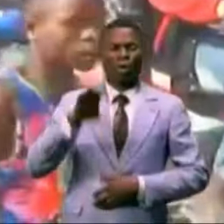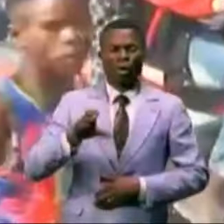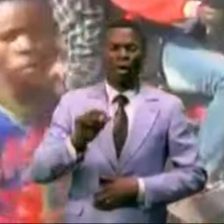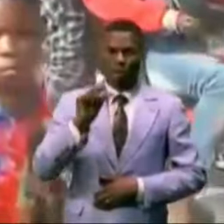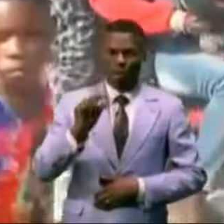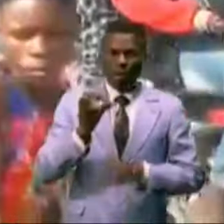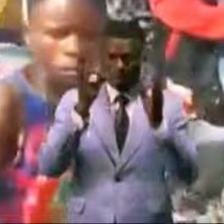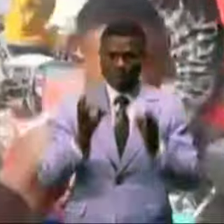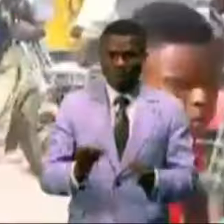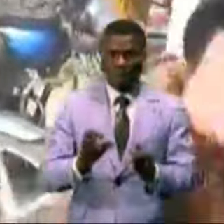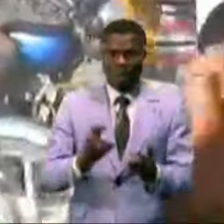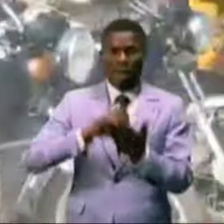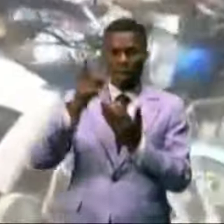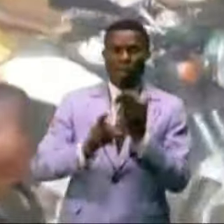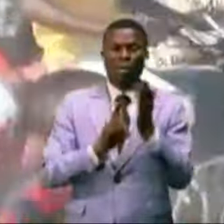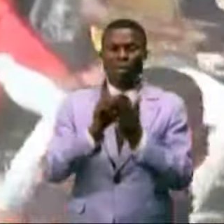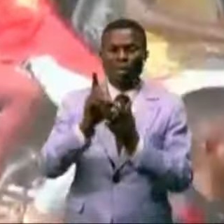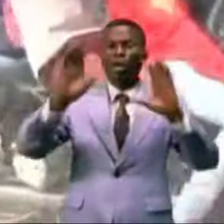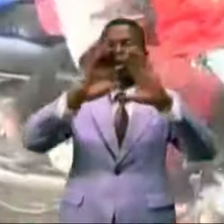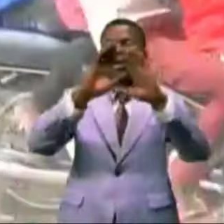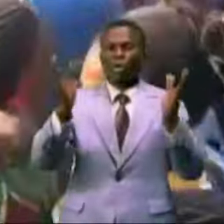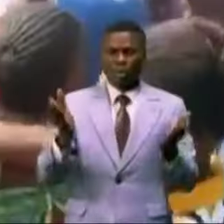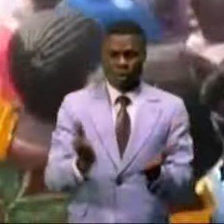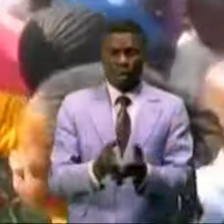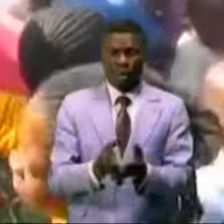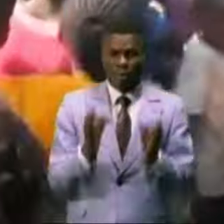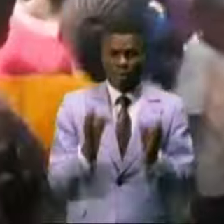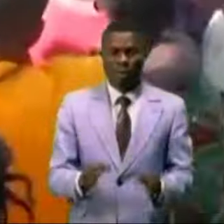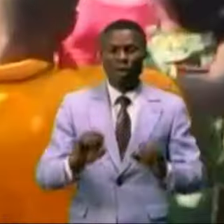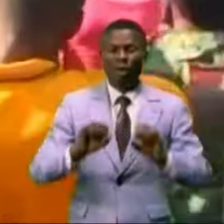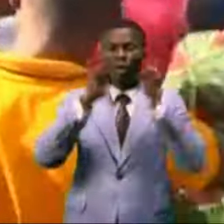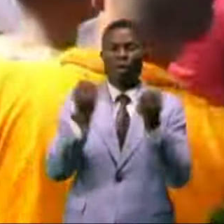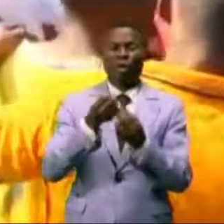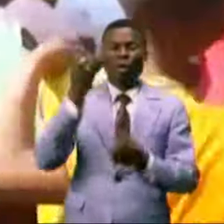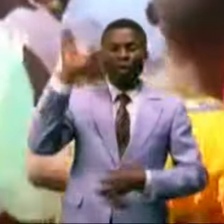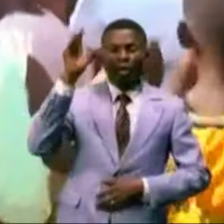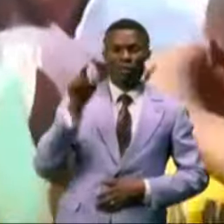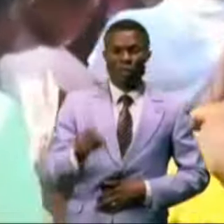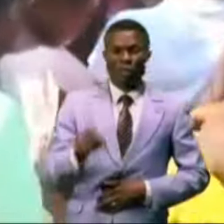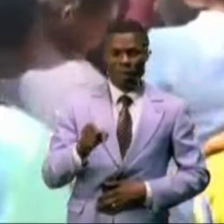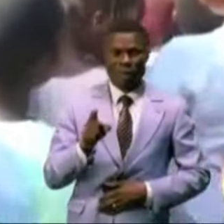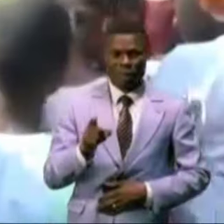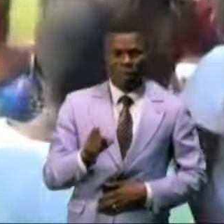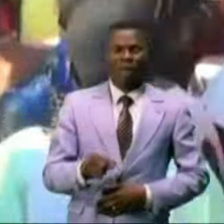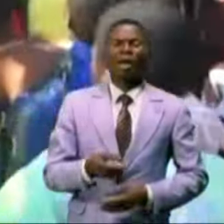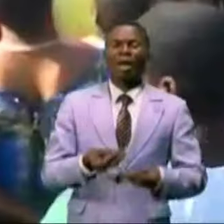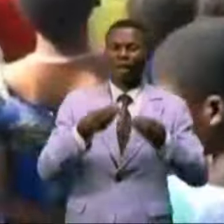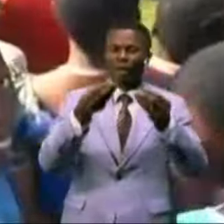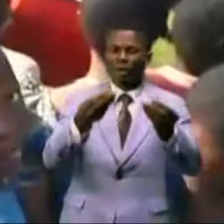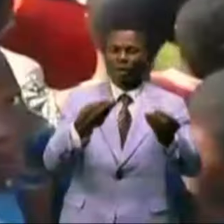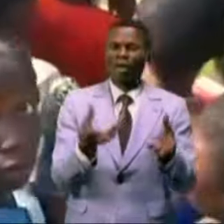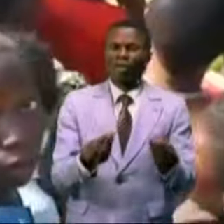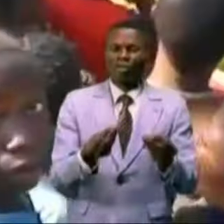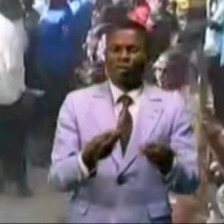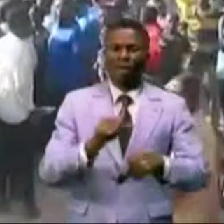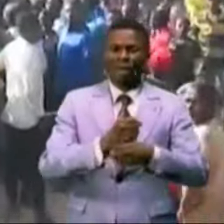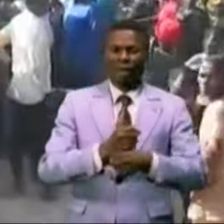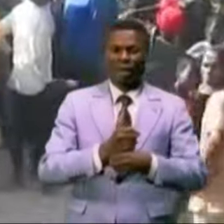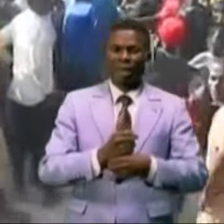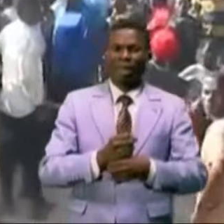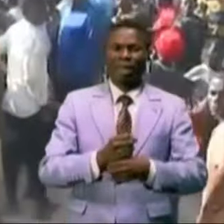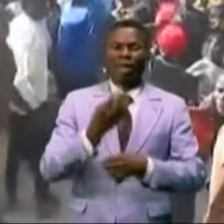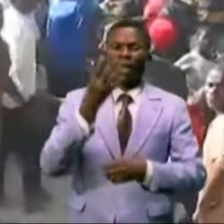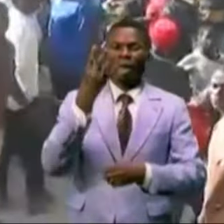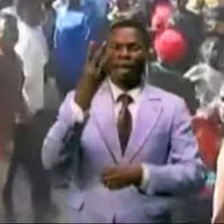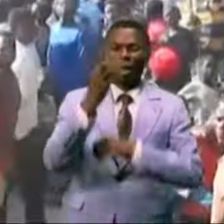d'un quelconque projet de développement communautaire, alors que la chefferie Bakongolo est celle qui a accueilli et facilité l'installation durant les quatre